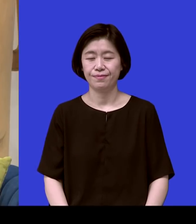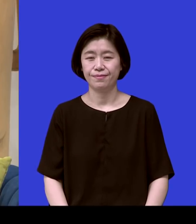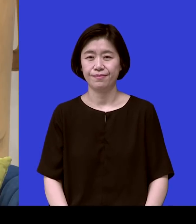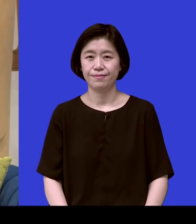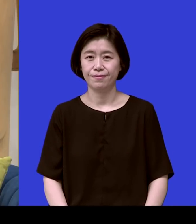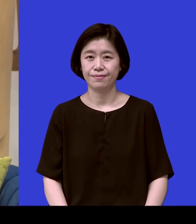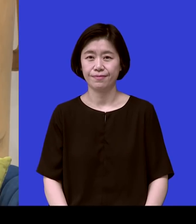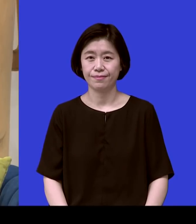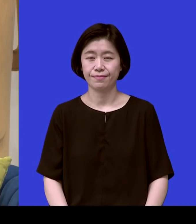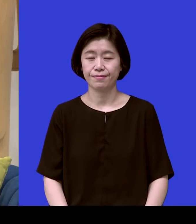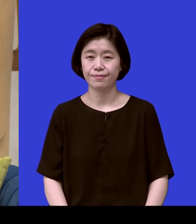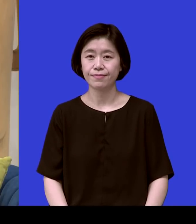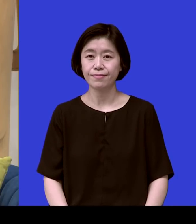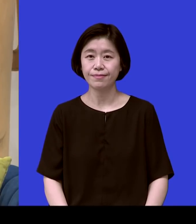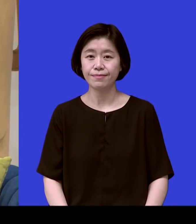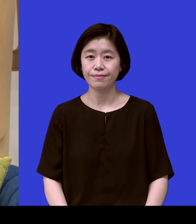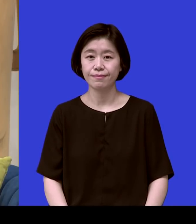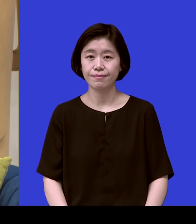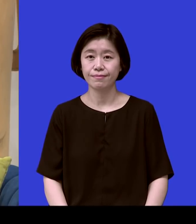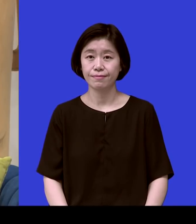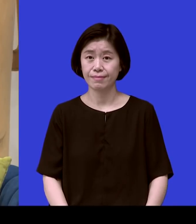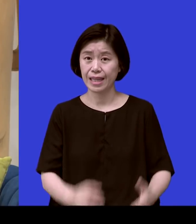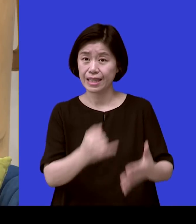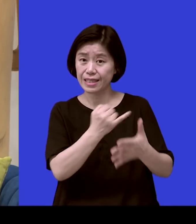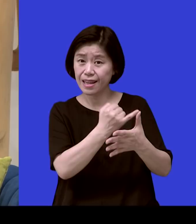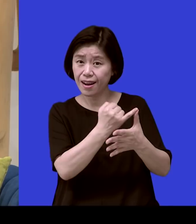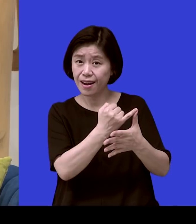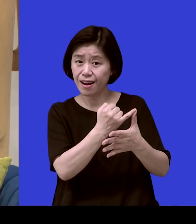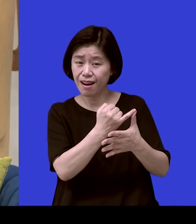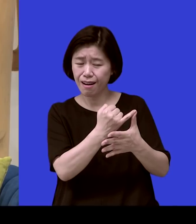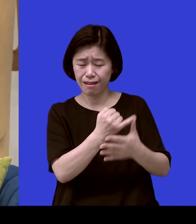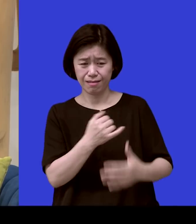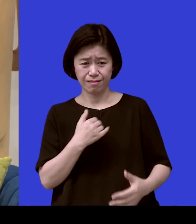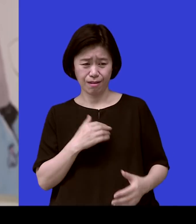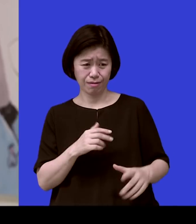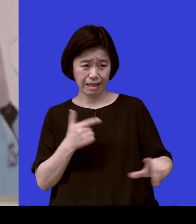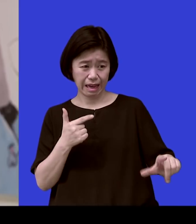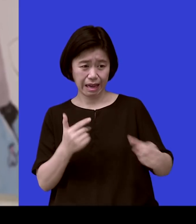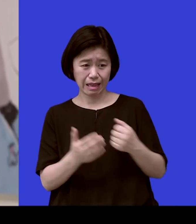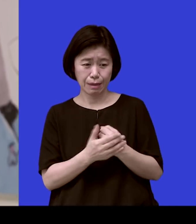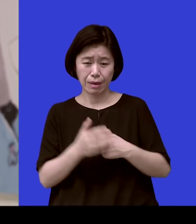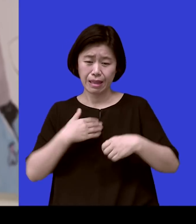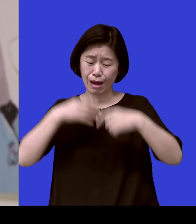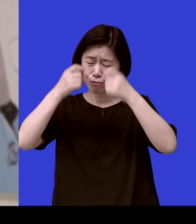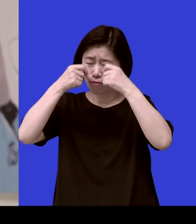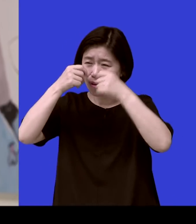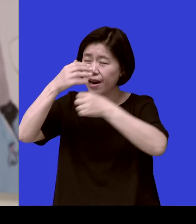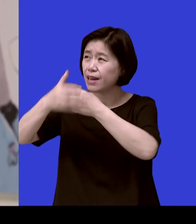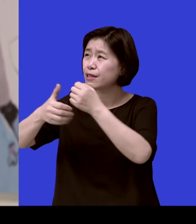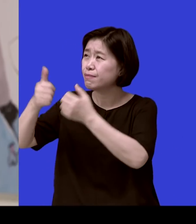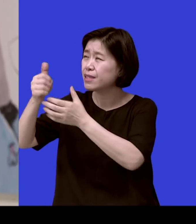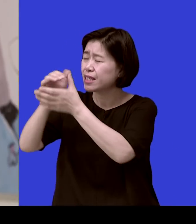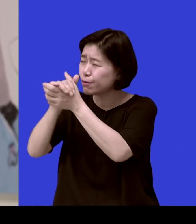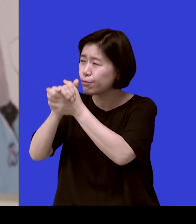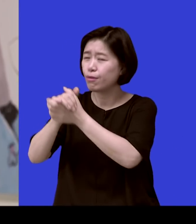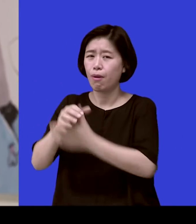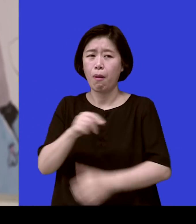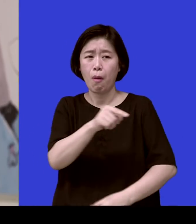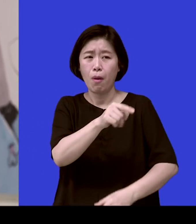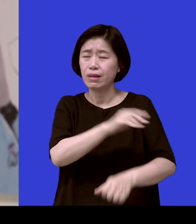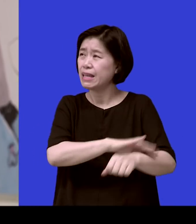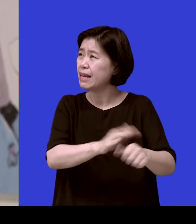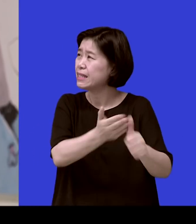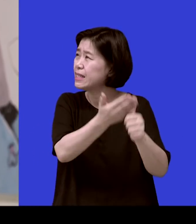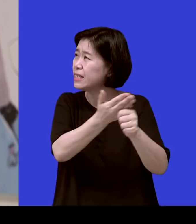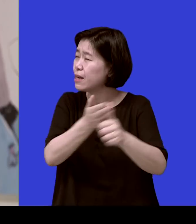너무 그렇게 잘하니까 제가 막 기도도 많이 했어요. 네네. 울면서 하나님 제 아이 좀 길러주세요. 네네. 제가